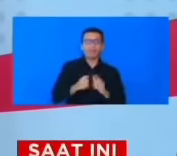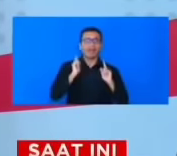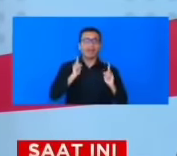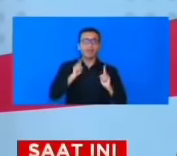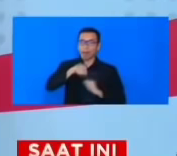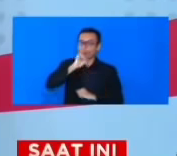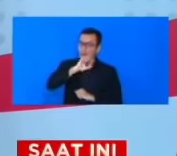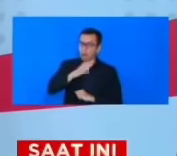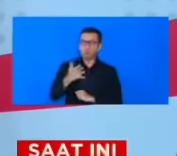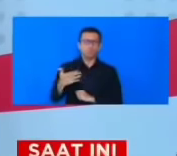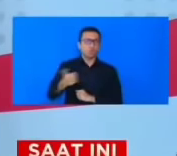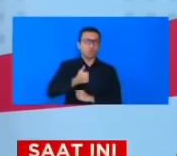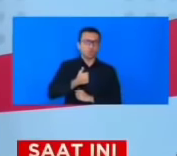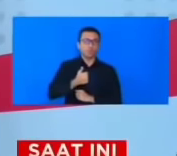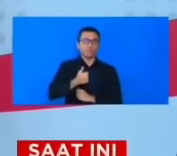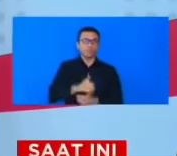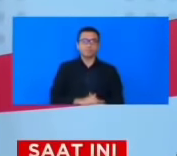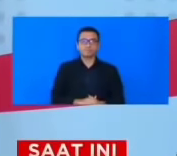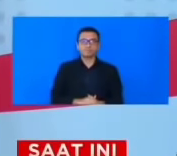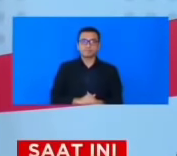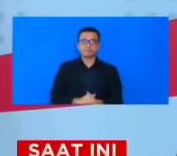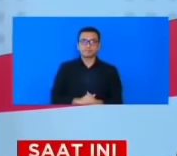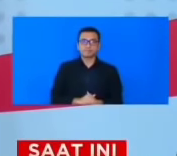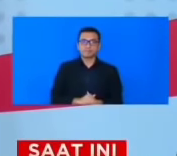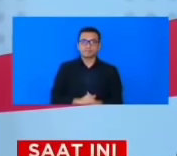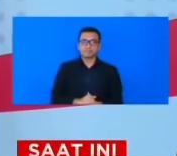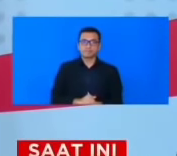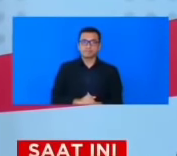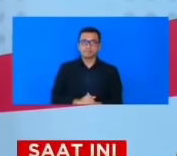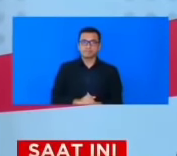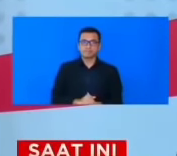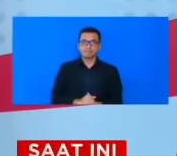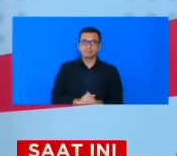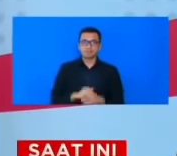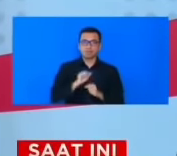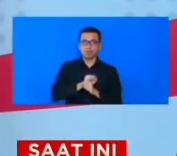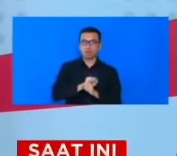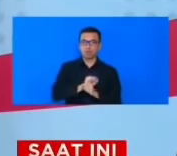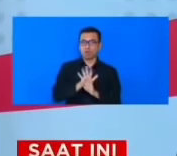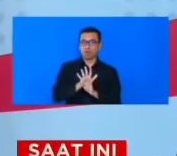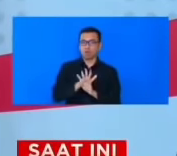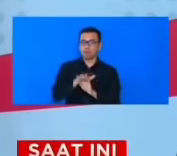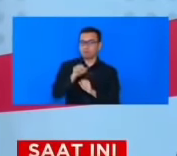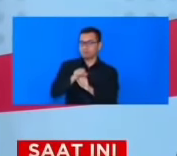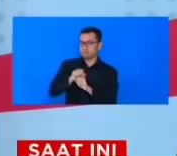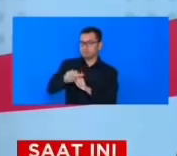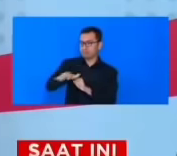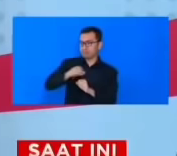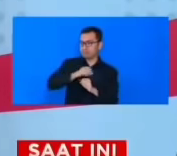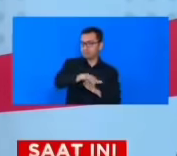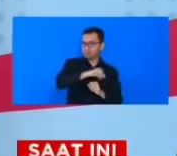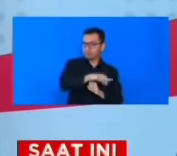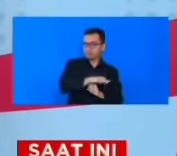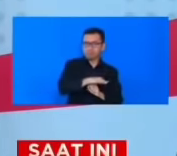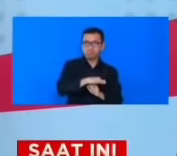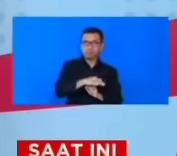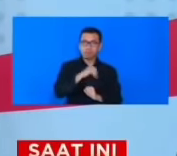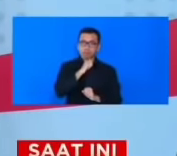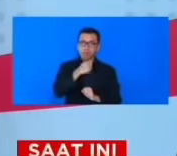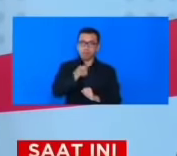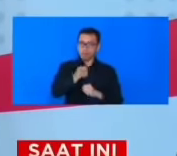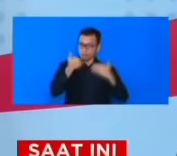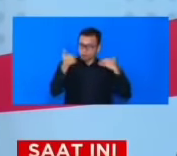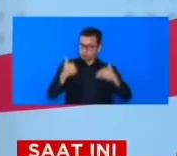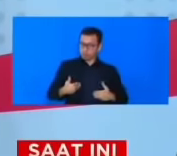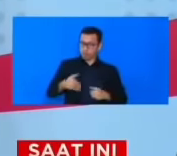Pastikan bahwa virus ini berpindah dari satu orang ke orang lain, perantaranya adalah manusia. Oleh